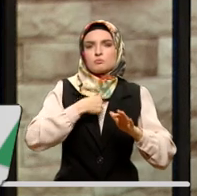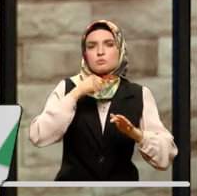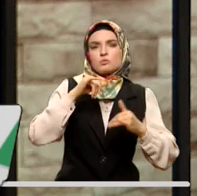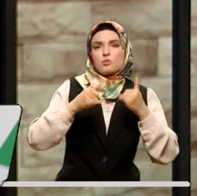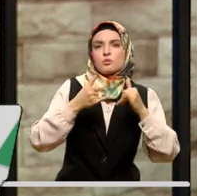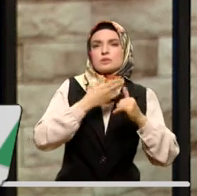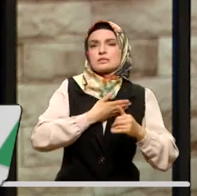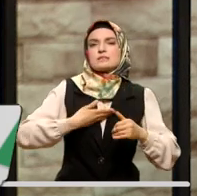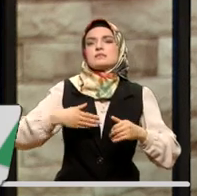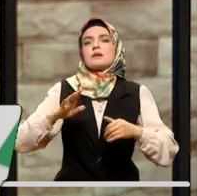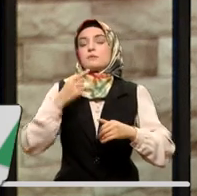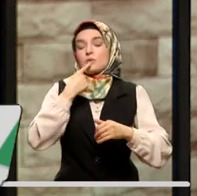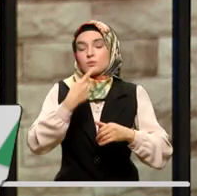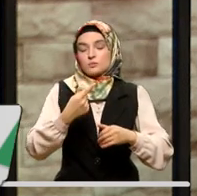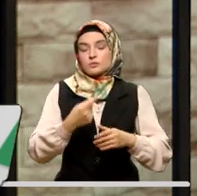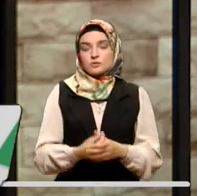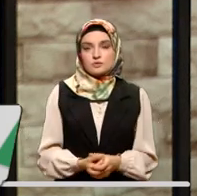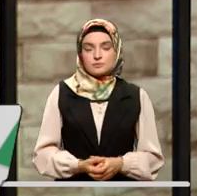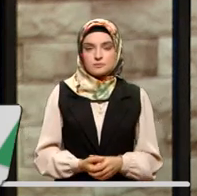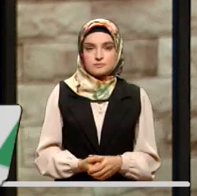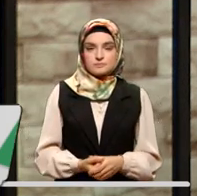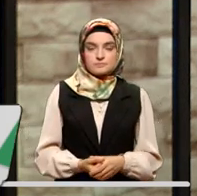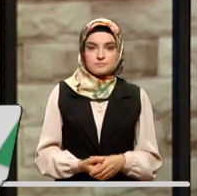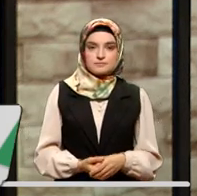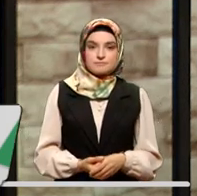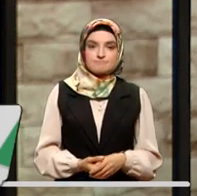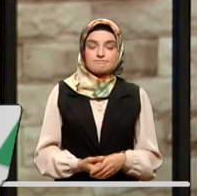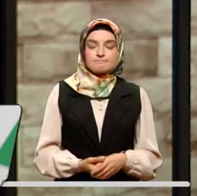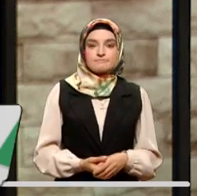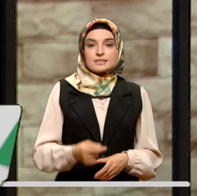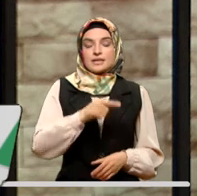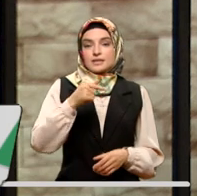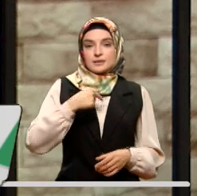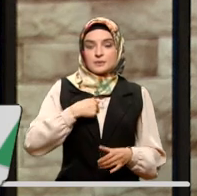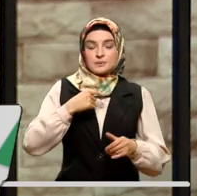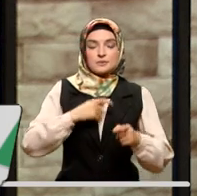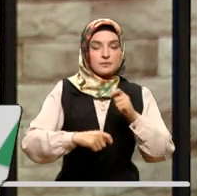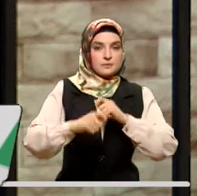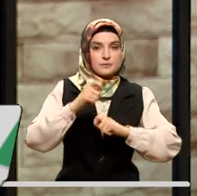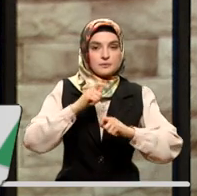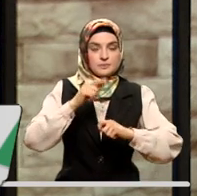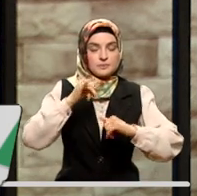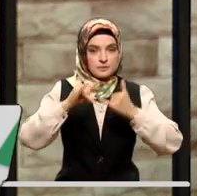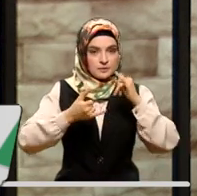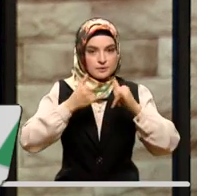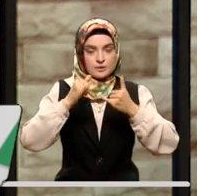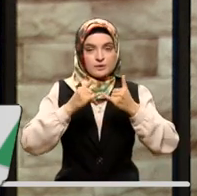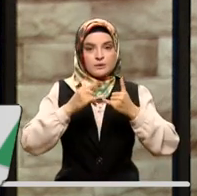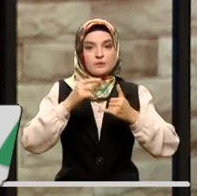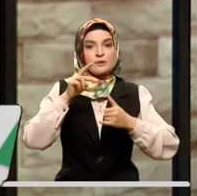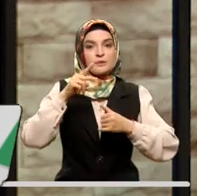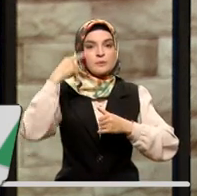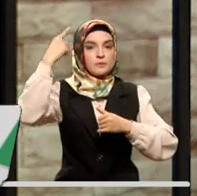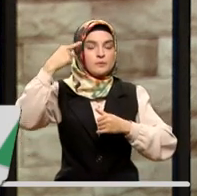sevmiyorum. Beni dahil etmiyorlar. Beni dahil etmiyorlar oyunlarına. Aslında bizim hareketlerimizle bir oyun oynadığımız düşüncesinde ve o